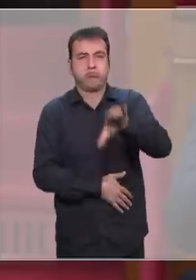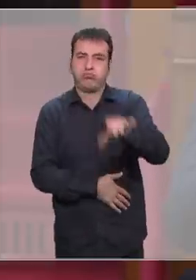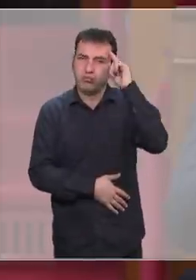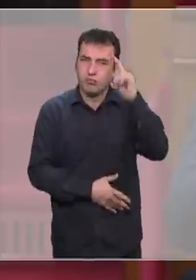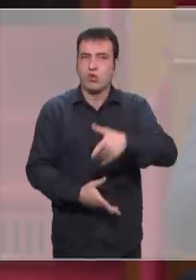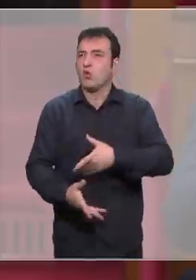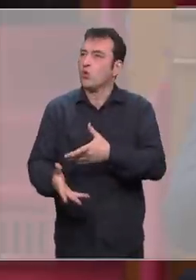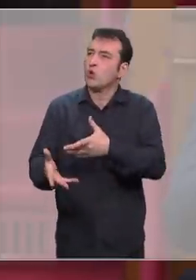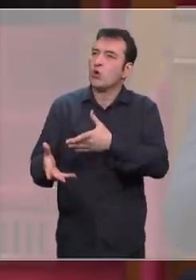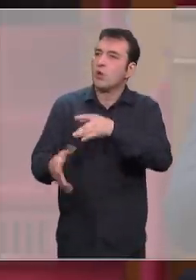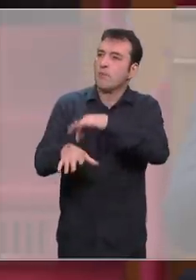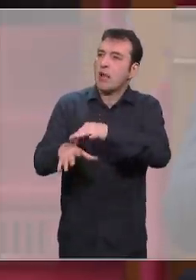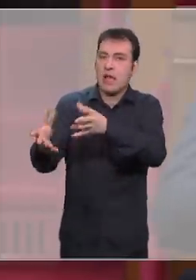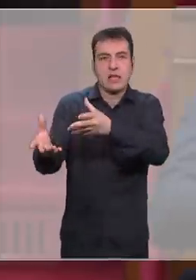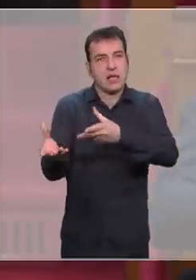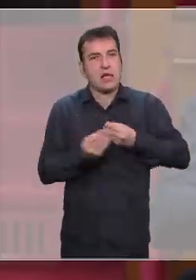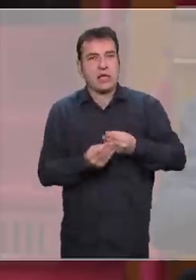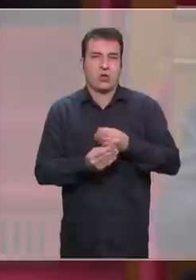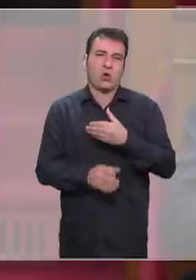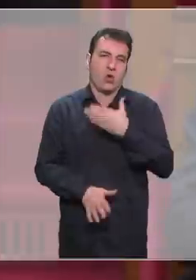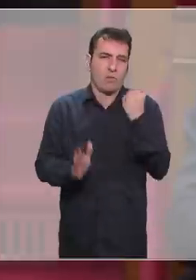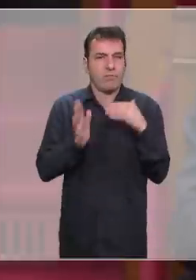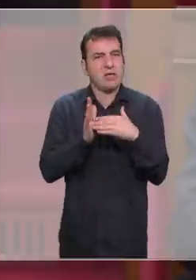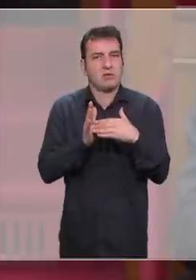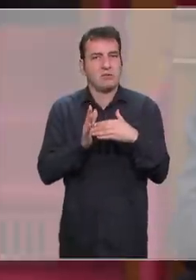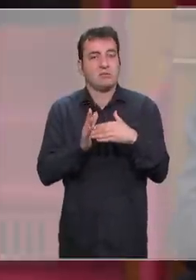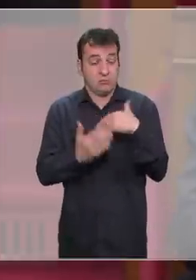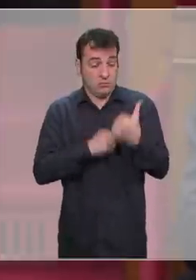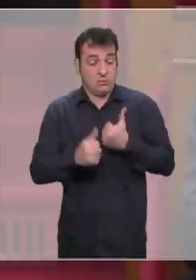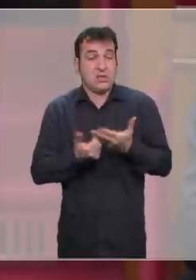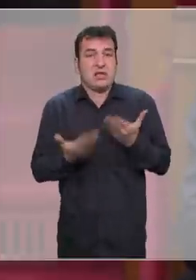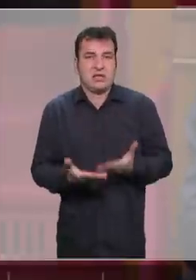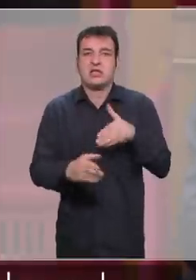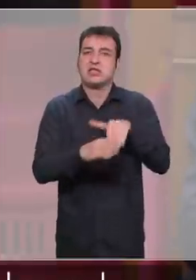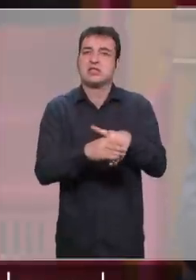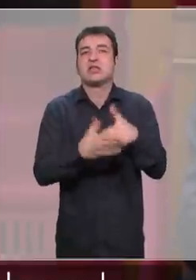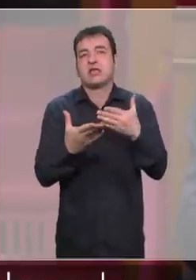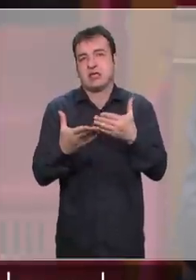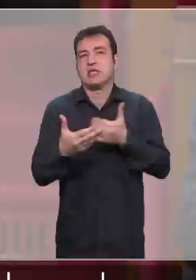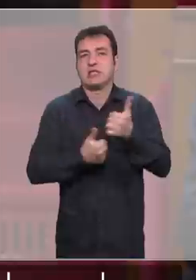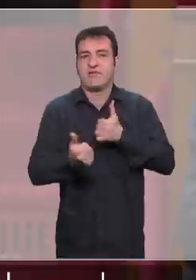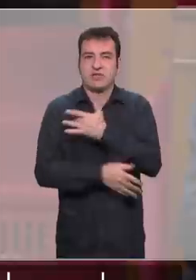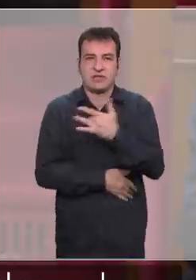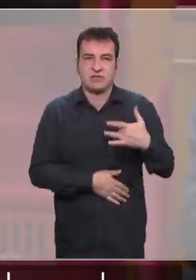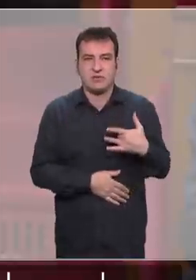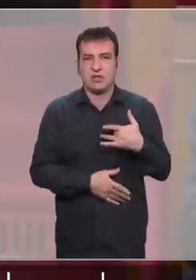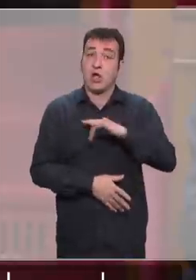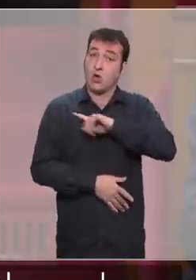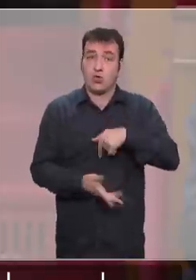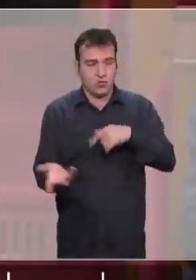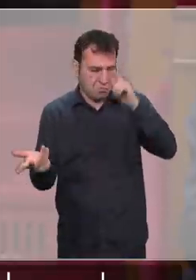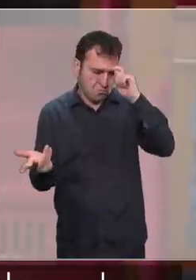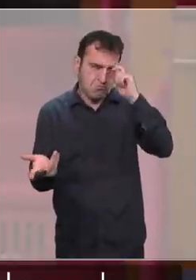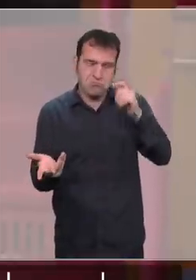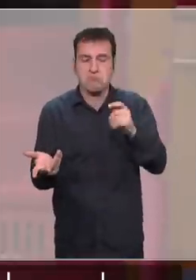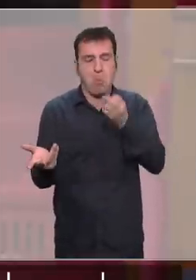charge optimale des malades dès cette année dans les établissements de santé. Nous saluons ce choix, marqueur d'un engagement continu pour l'hôpital. Madame